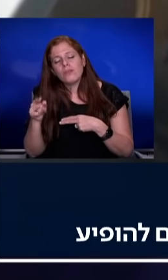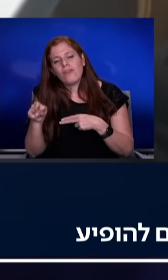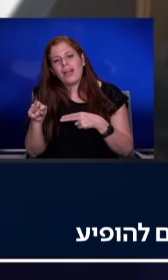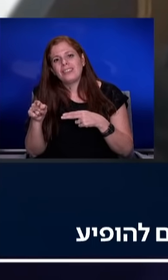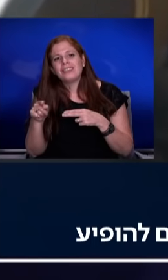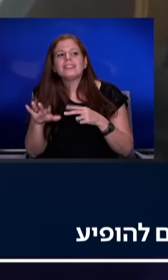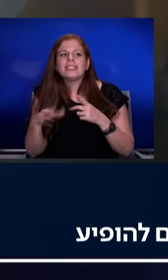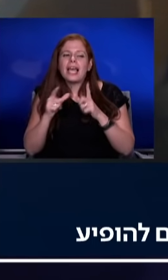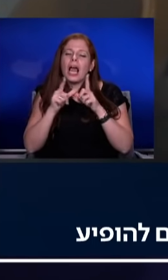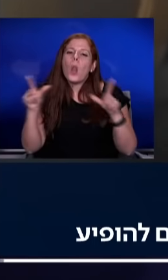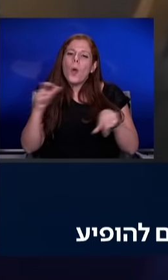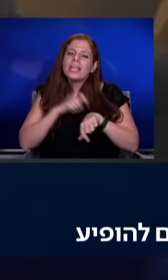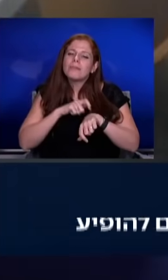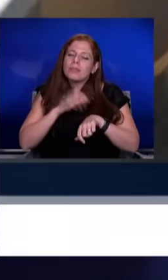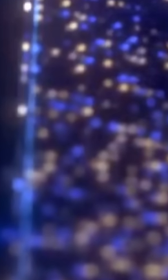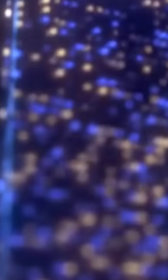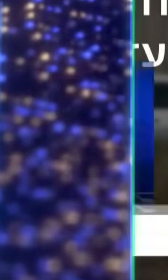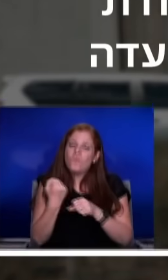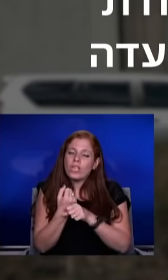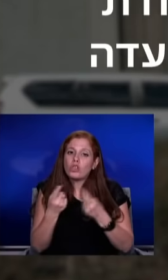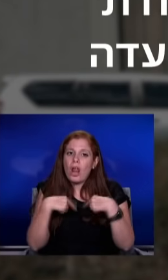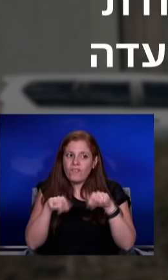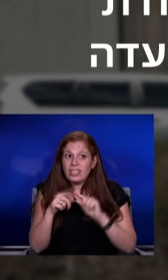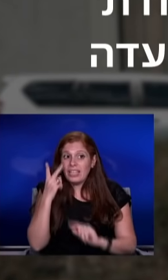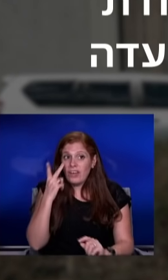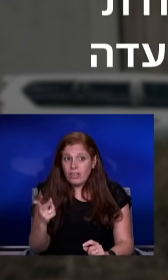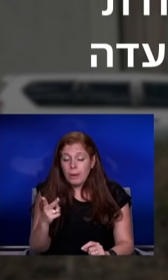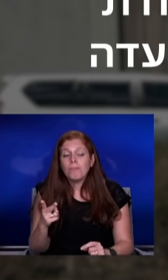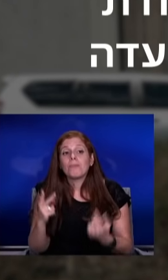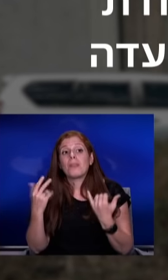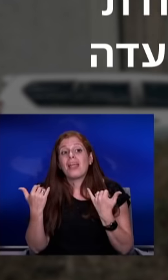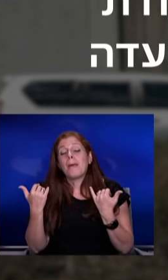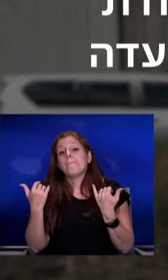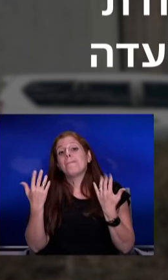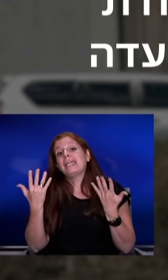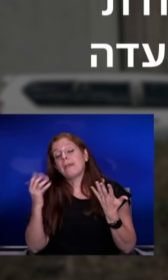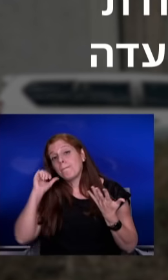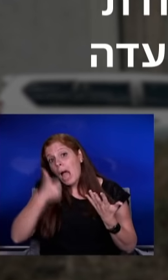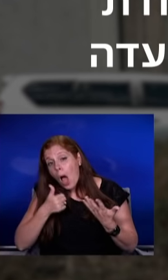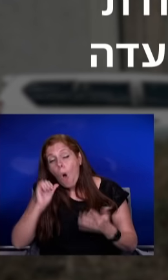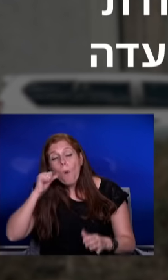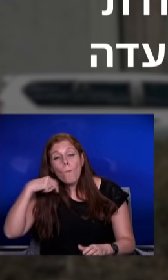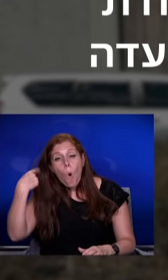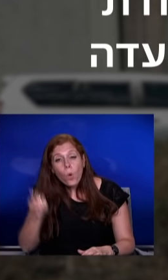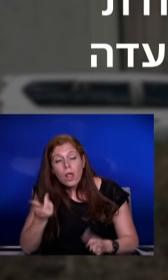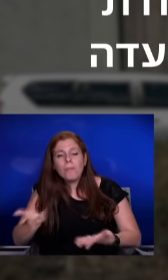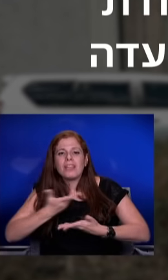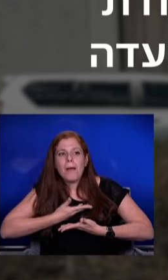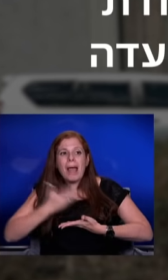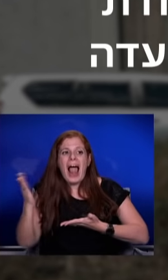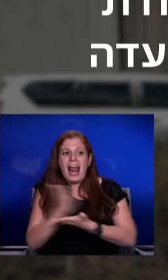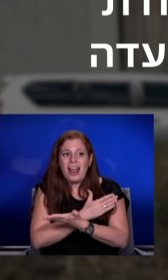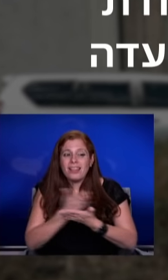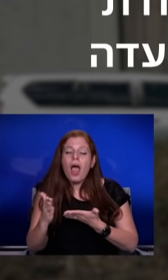ללוז המתוכנן של עבודת הוועדה, נוכל מיד לראות את זה. בעצם מחר, אולי מוחרתיים, כבר תתקבל ההחלטה